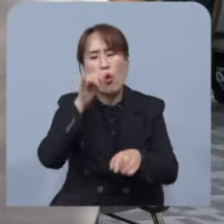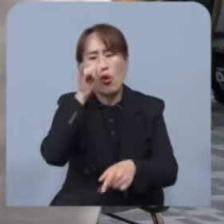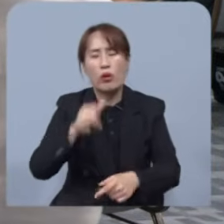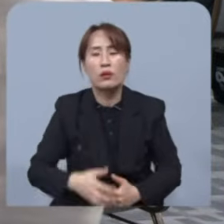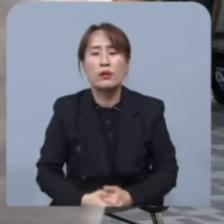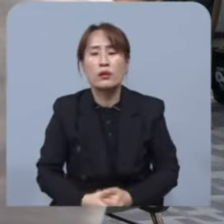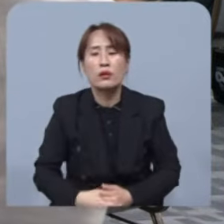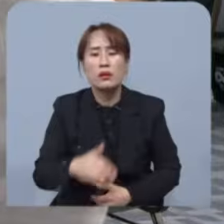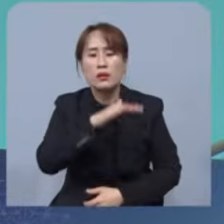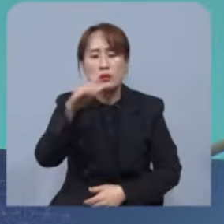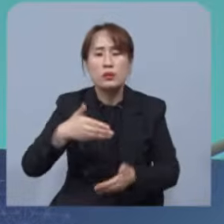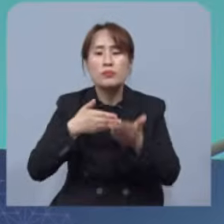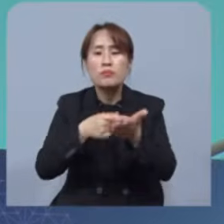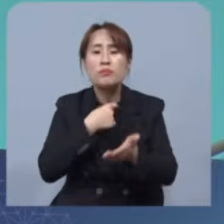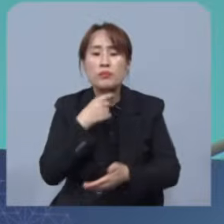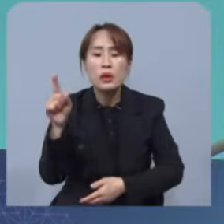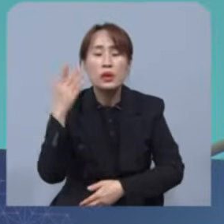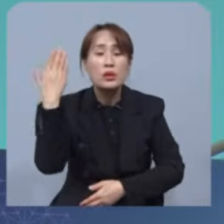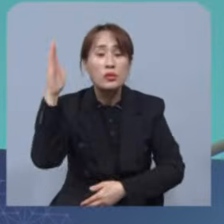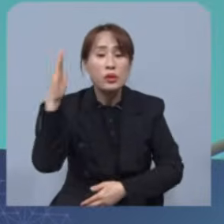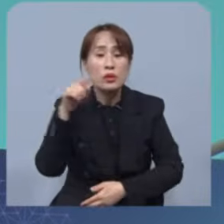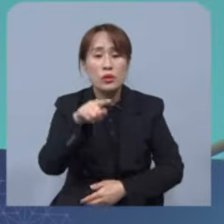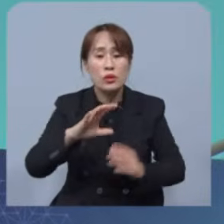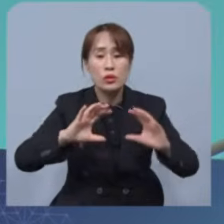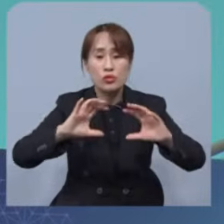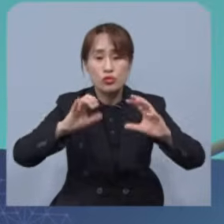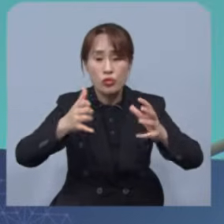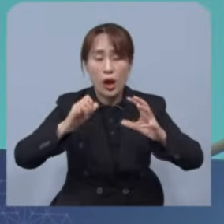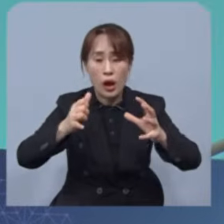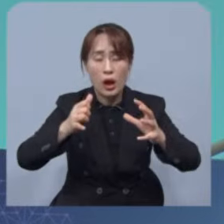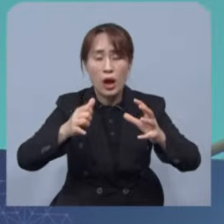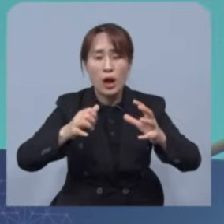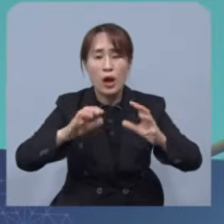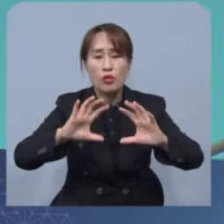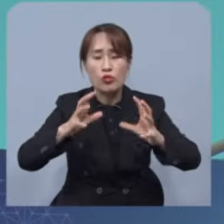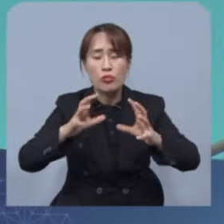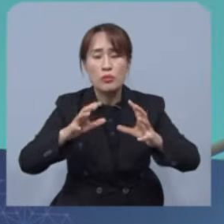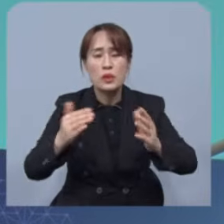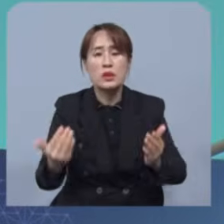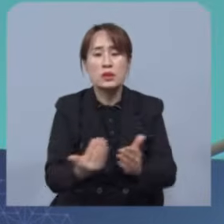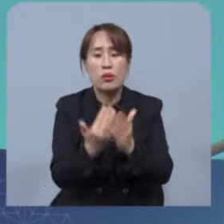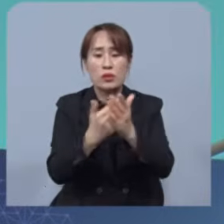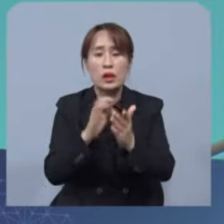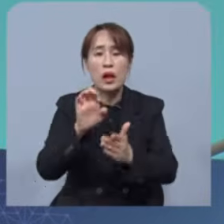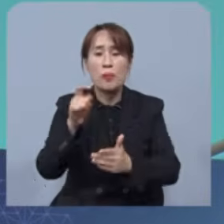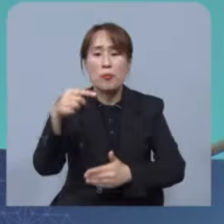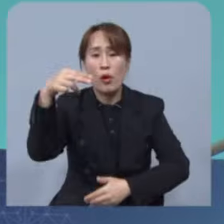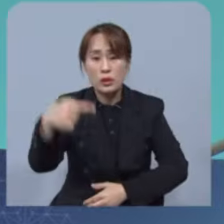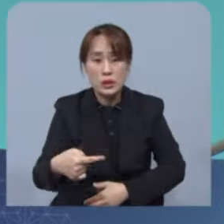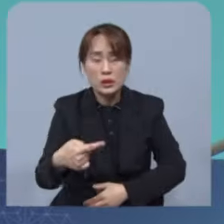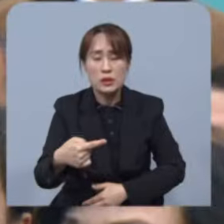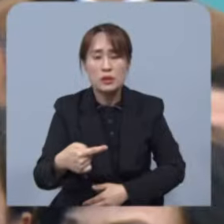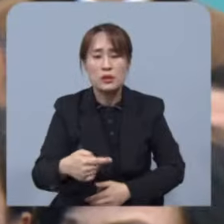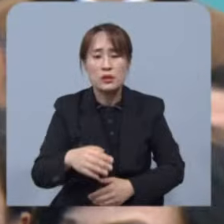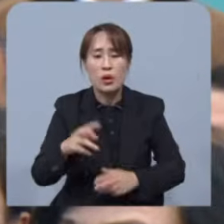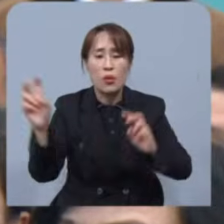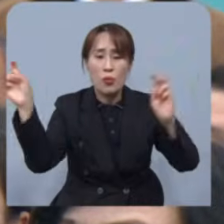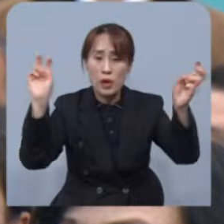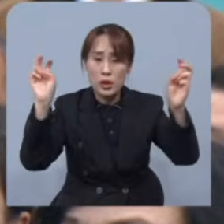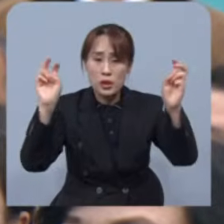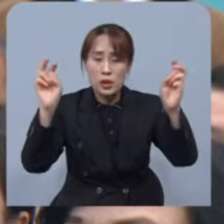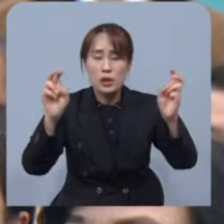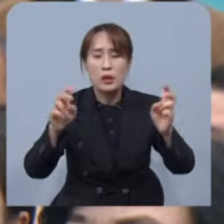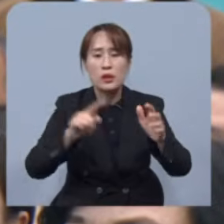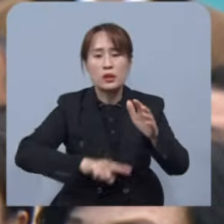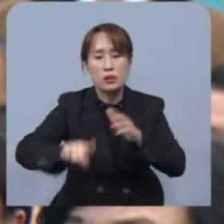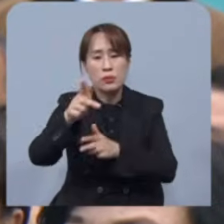그래서 저희가 제안드리고 싶은 거는 최근에 국가 국민성장펀드라고 하는 부분도 혹시나 기업의